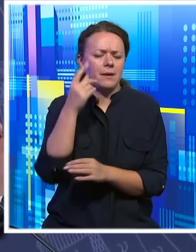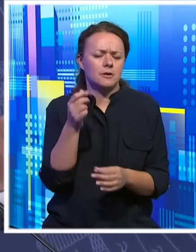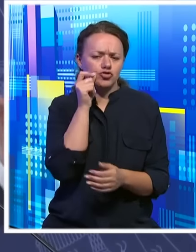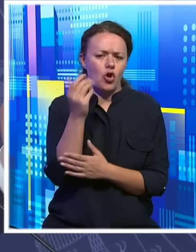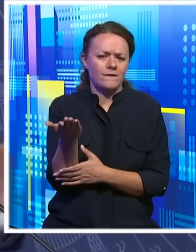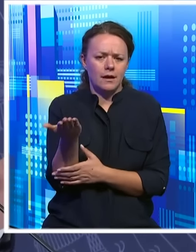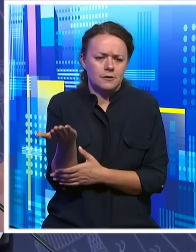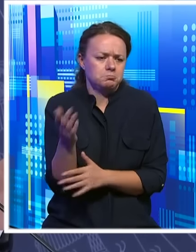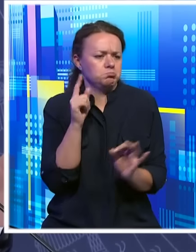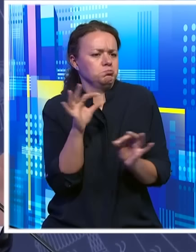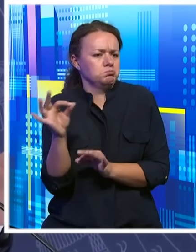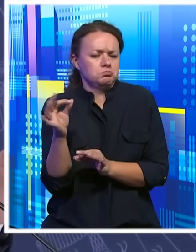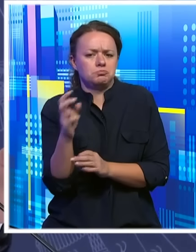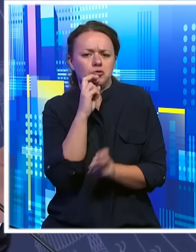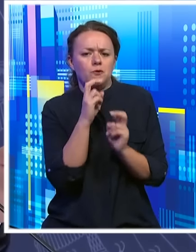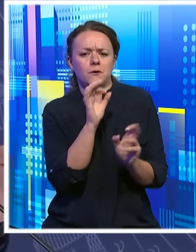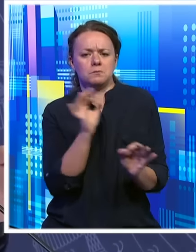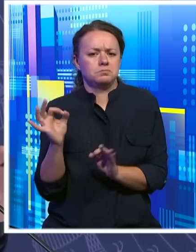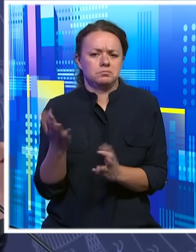Racionalan, sve smisleno im odgovara.